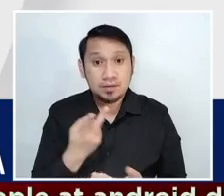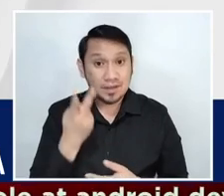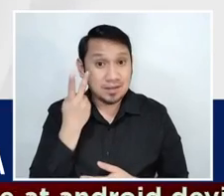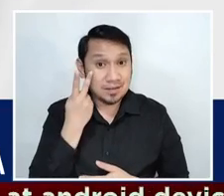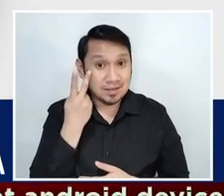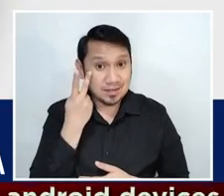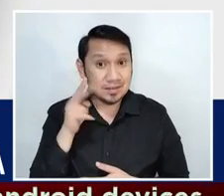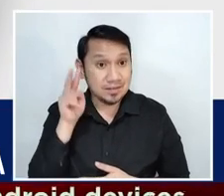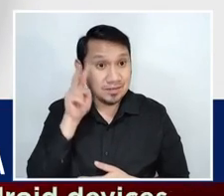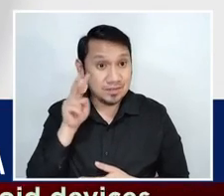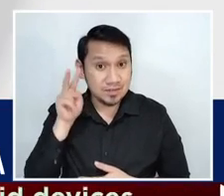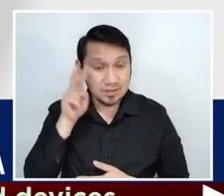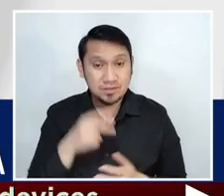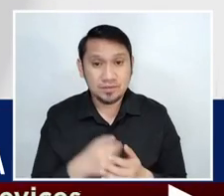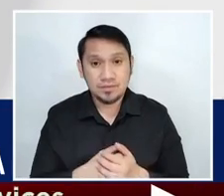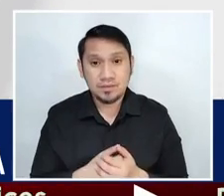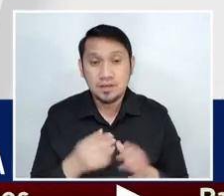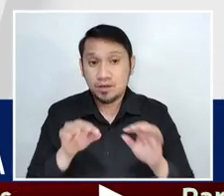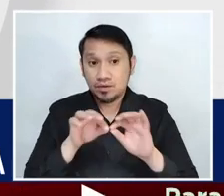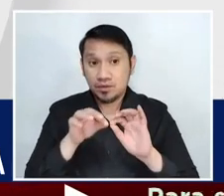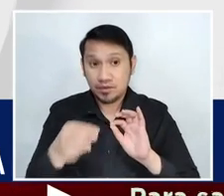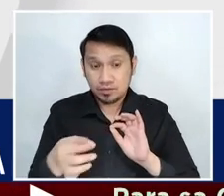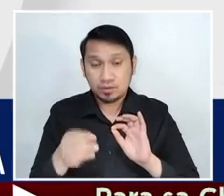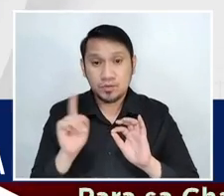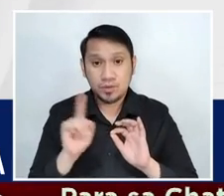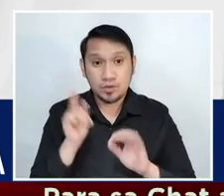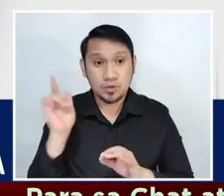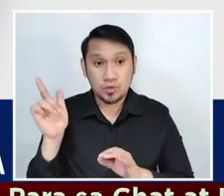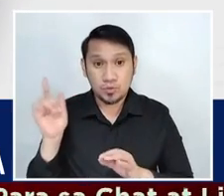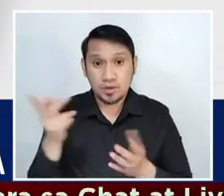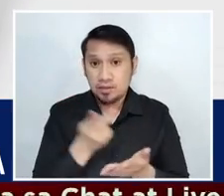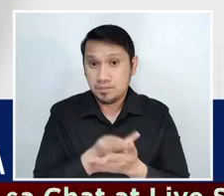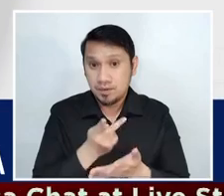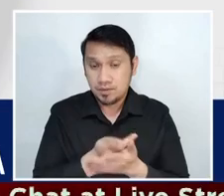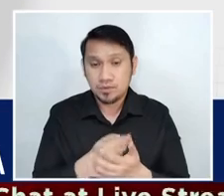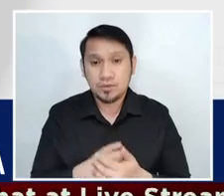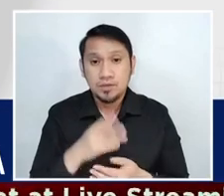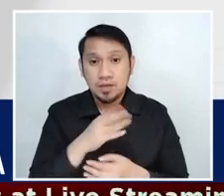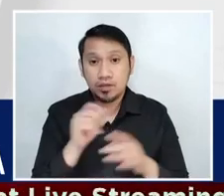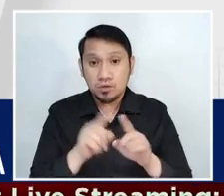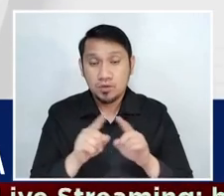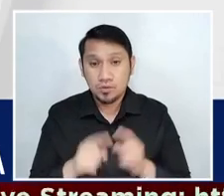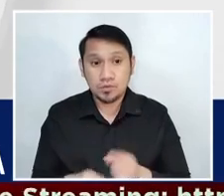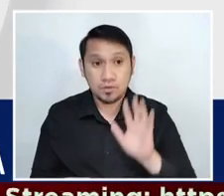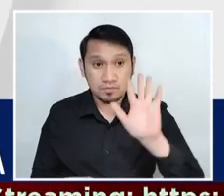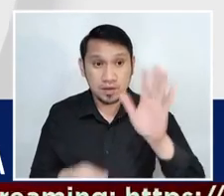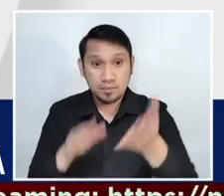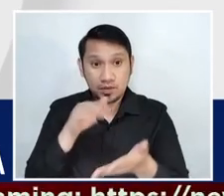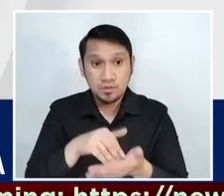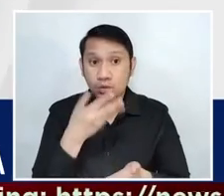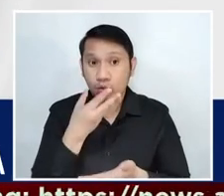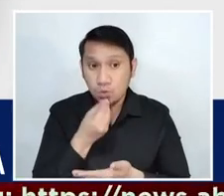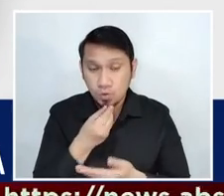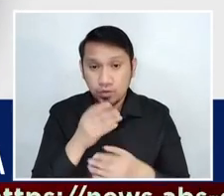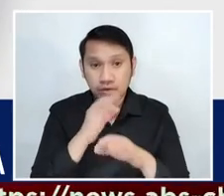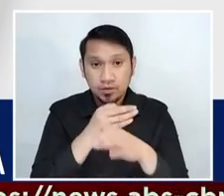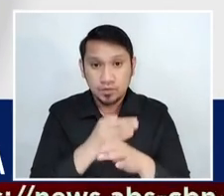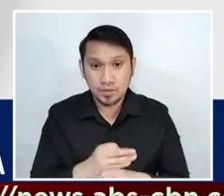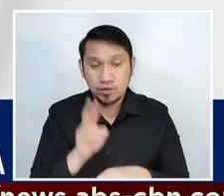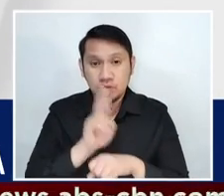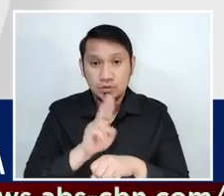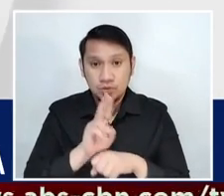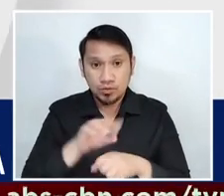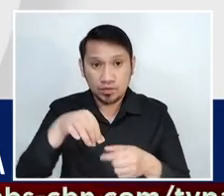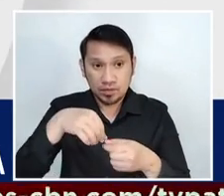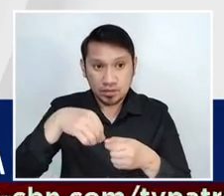ng Anti-Cybercrime Group, pinunit na isang vlogger ang 20 pesos na papel at bibigyan ng 5,000 ang sino mang makakaayos nito gamit ang scotch